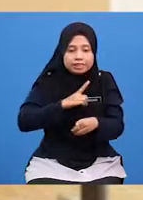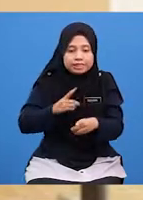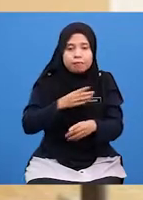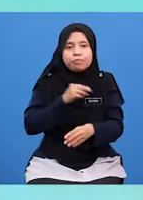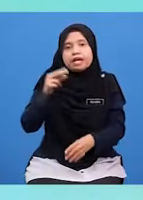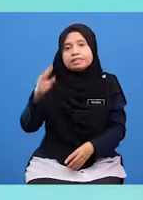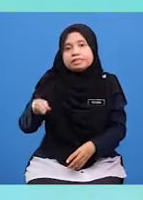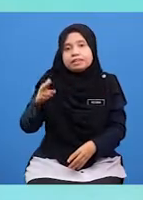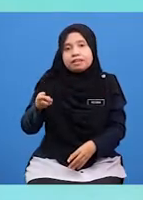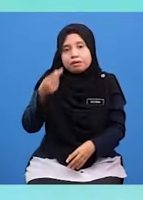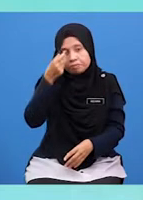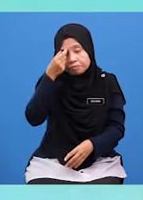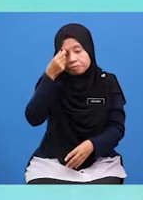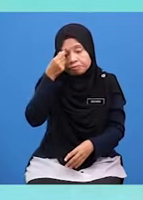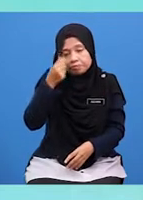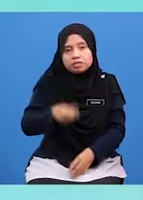sejagat.